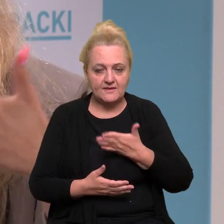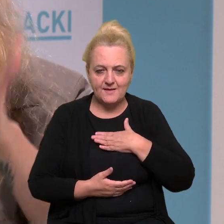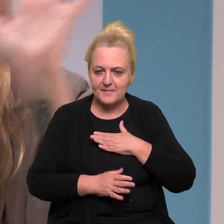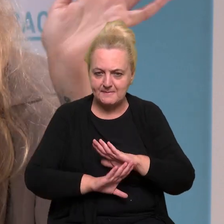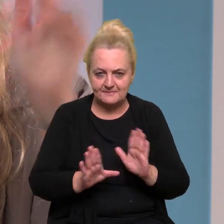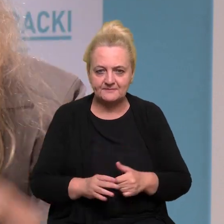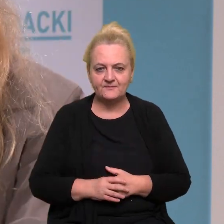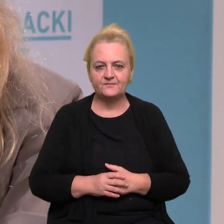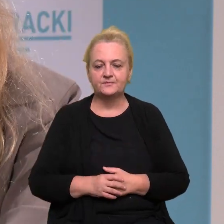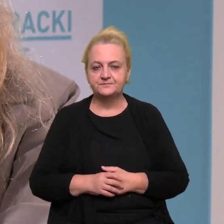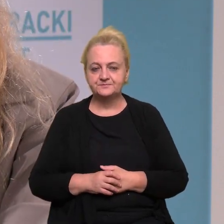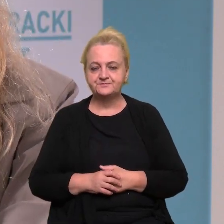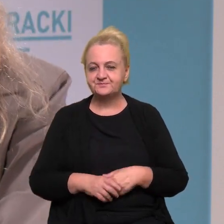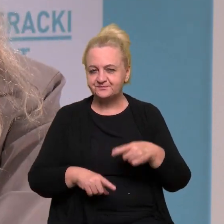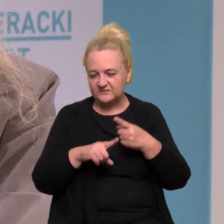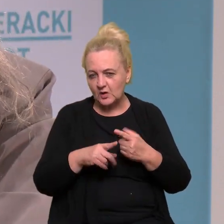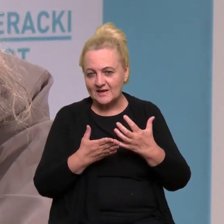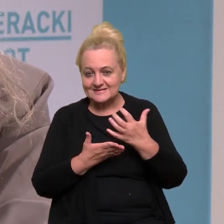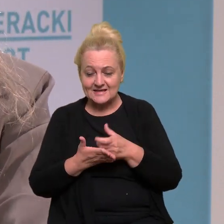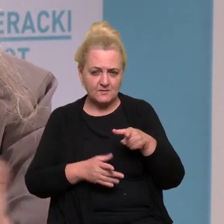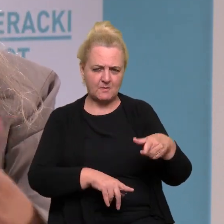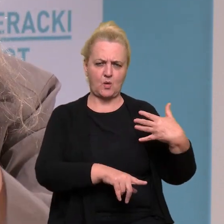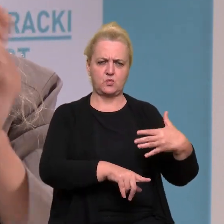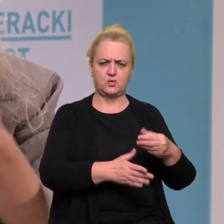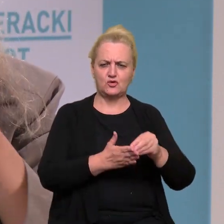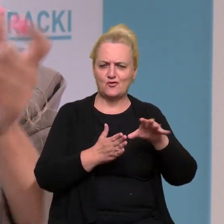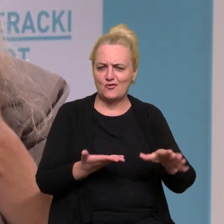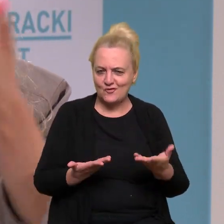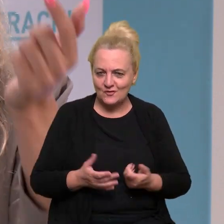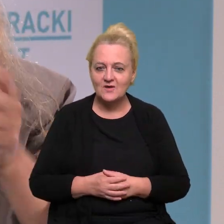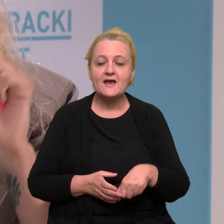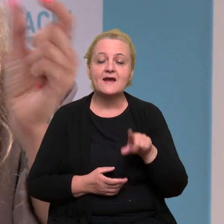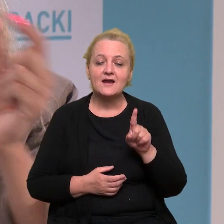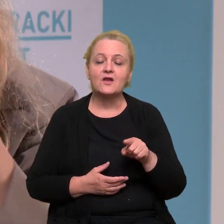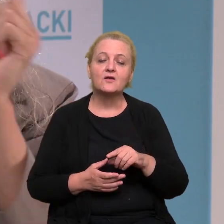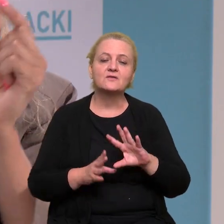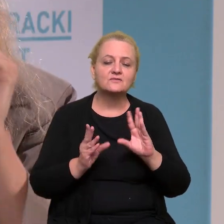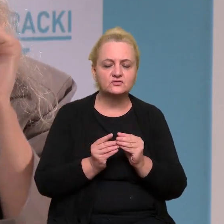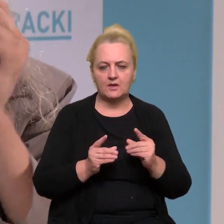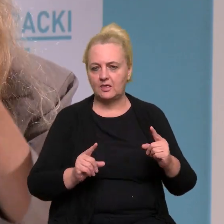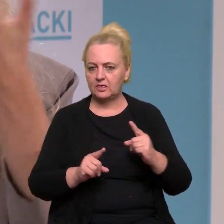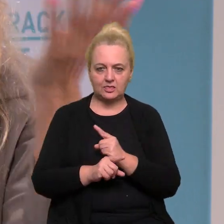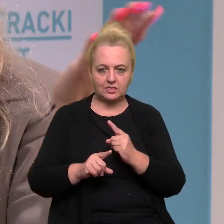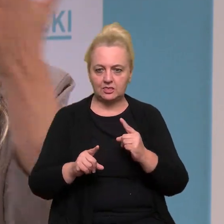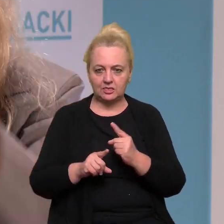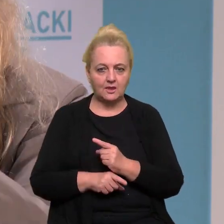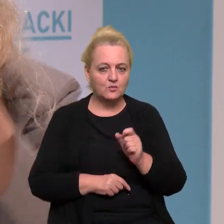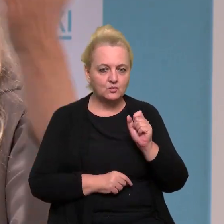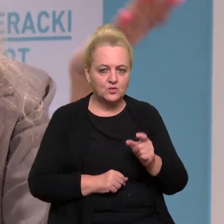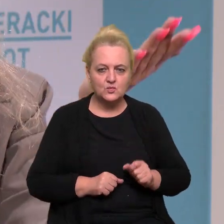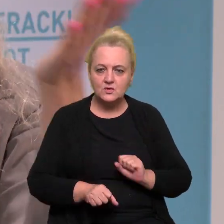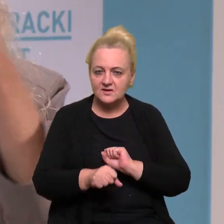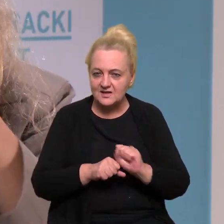mam. Trochę zarabiam, ale nie aż tyle. I te sprzeczności wciąż